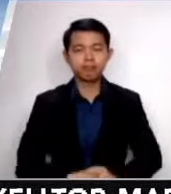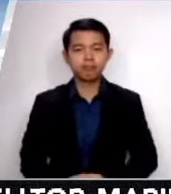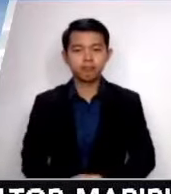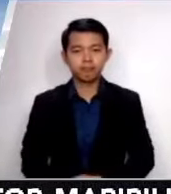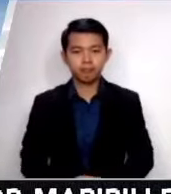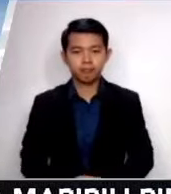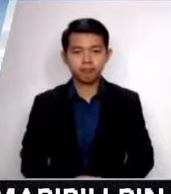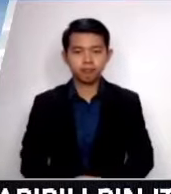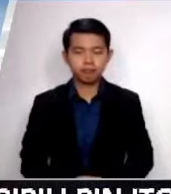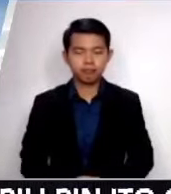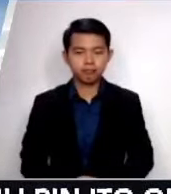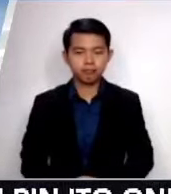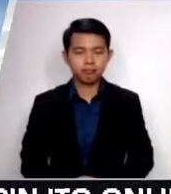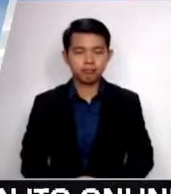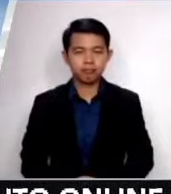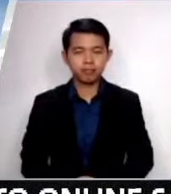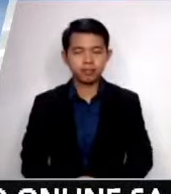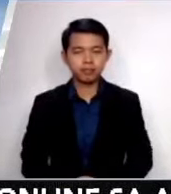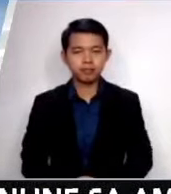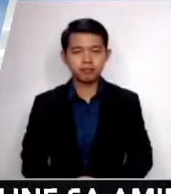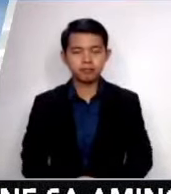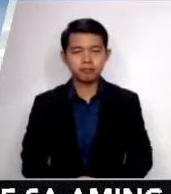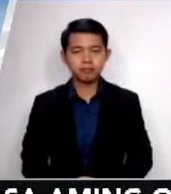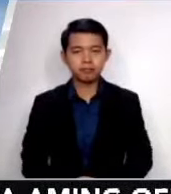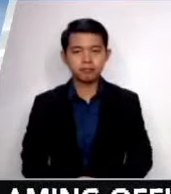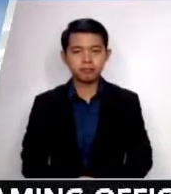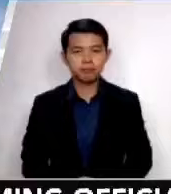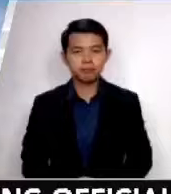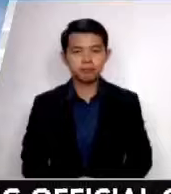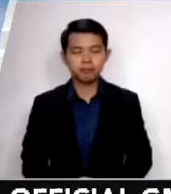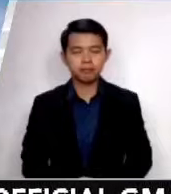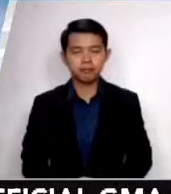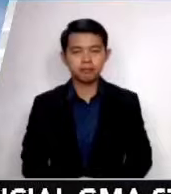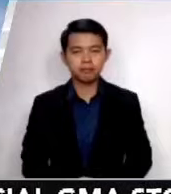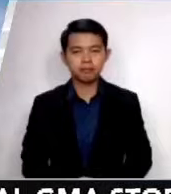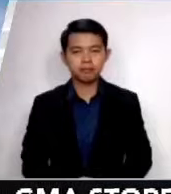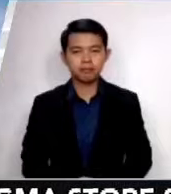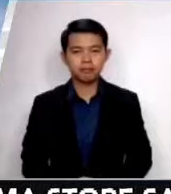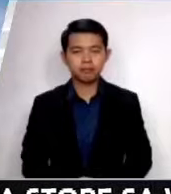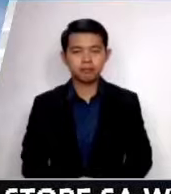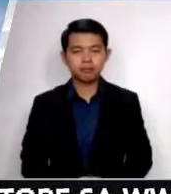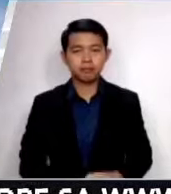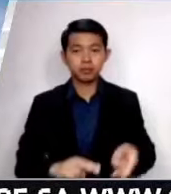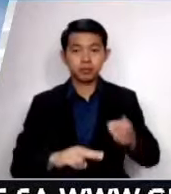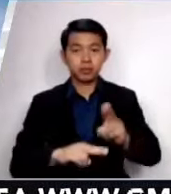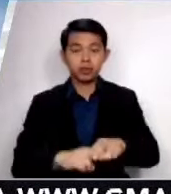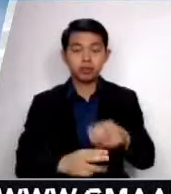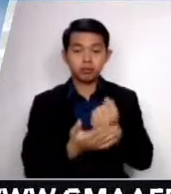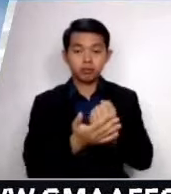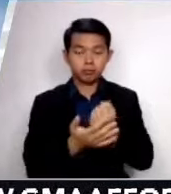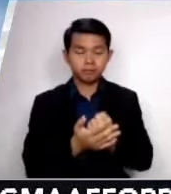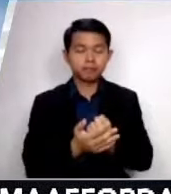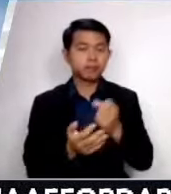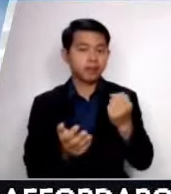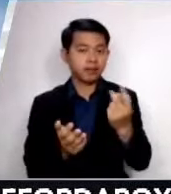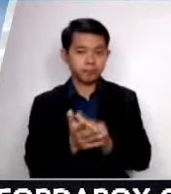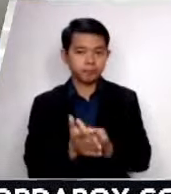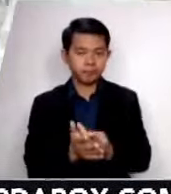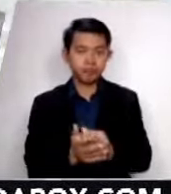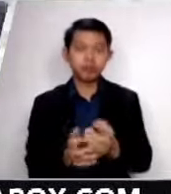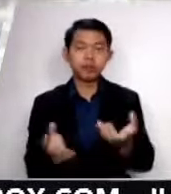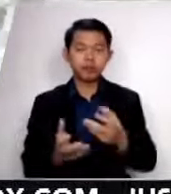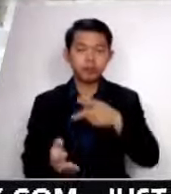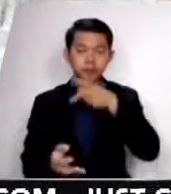Aprobado na ng Wage Board ng NCR ang 35 pesos na dagdag sahod para sa minimum wage earners sa pribadong sektor. Magiging